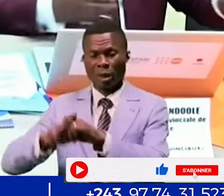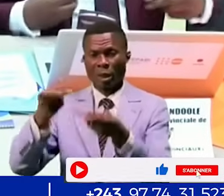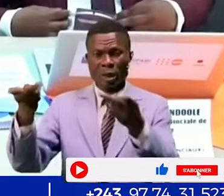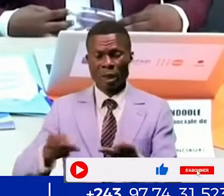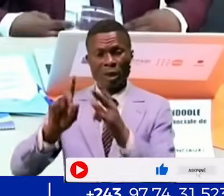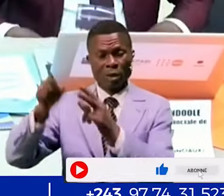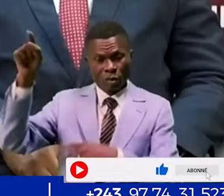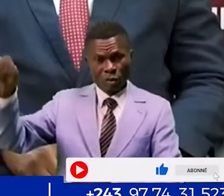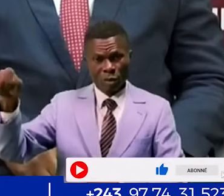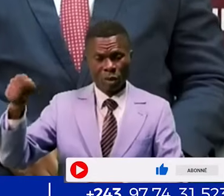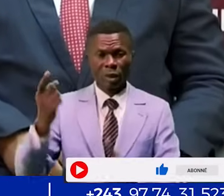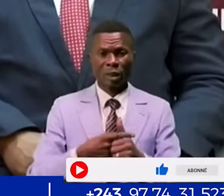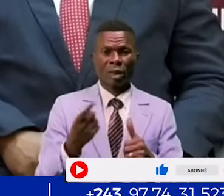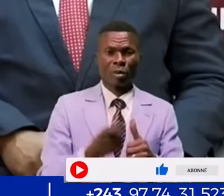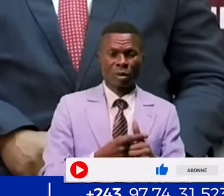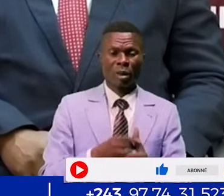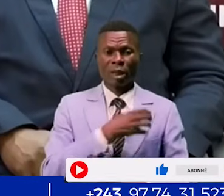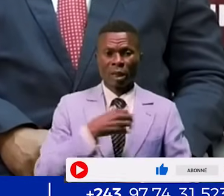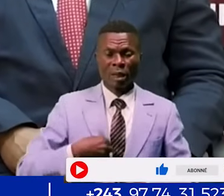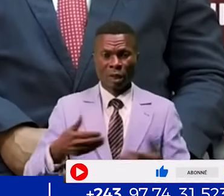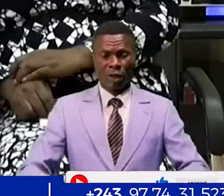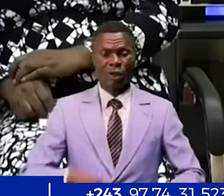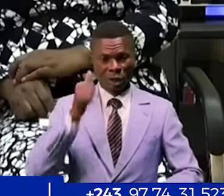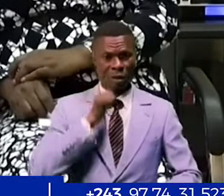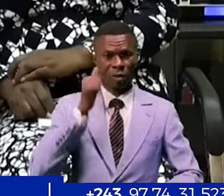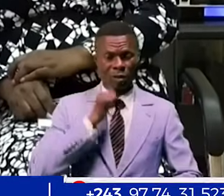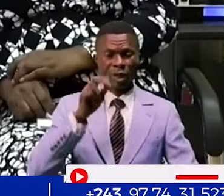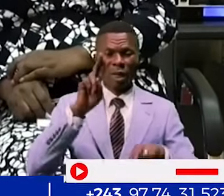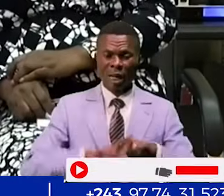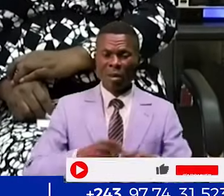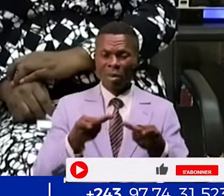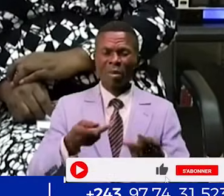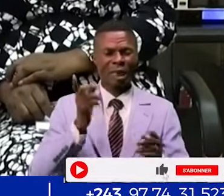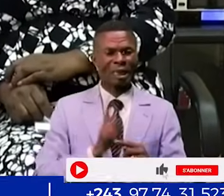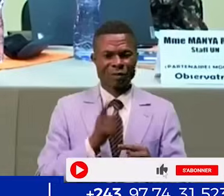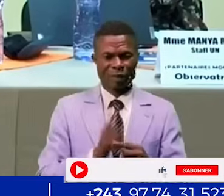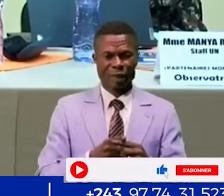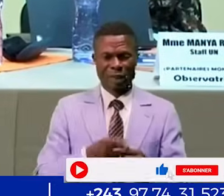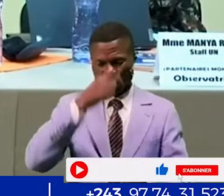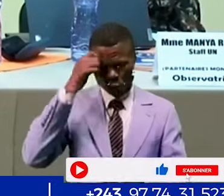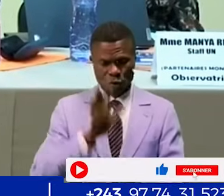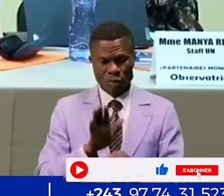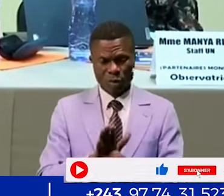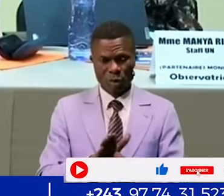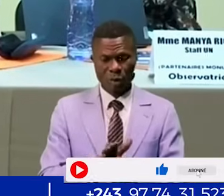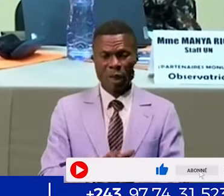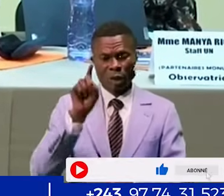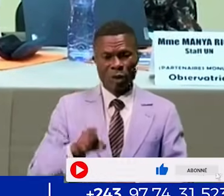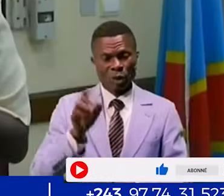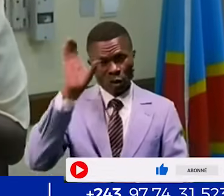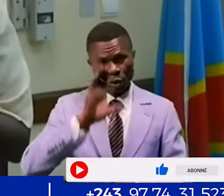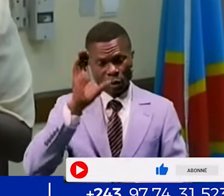des déplacés, notamment la femme et la jeune fille, vivent dans des conditions précaires. Elles sont parfois obligées